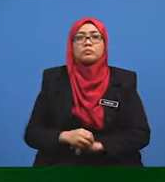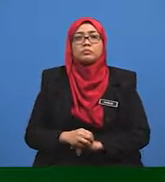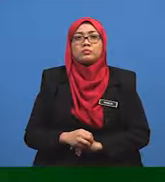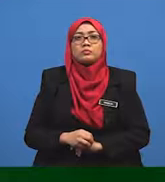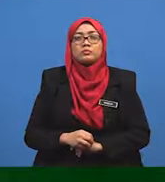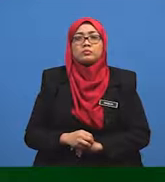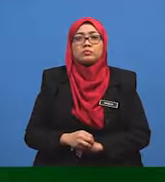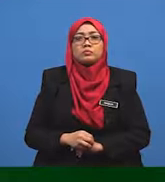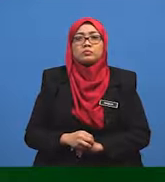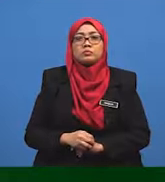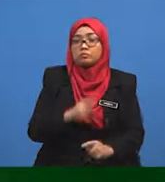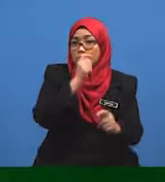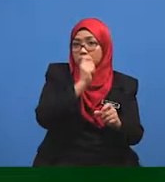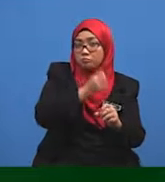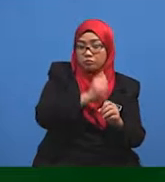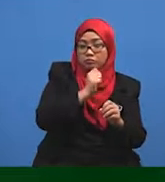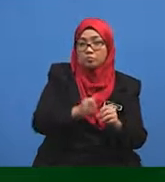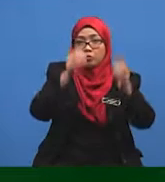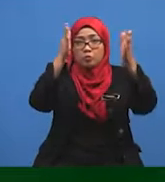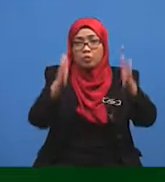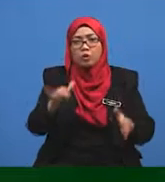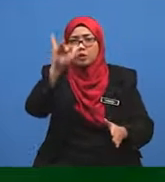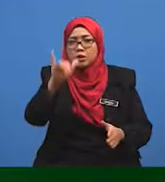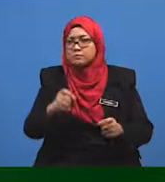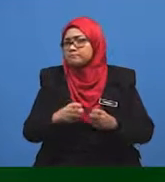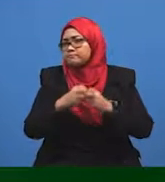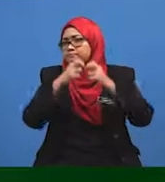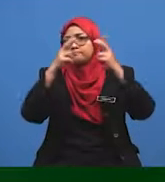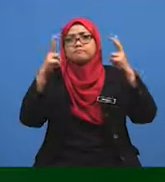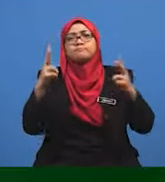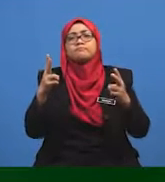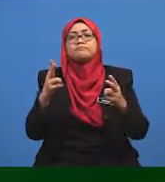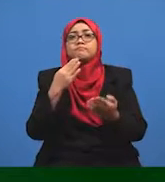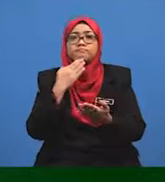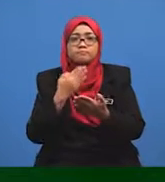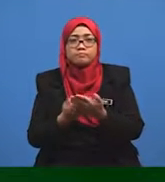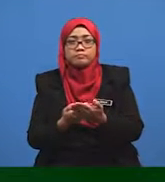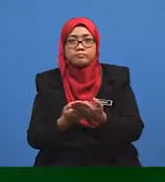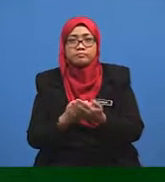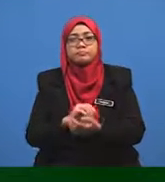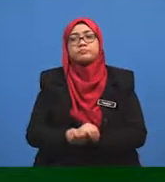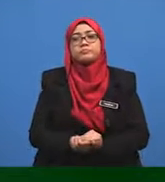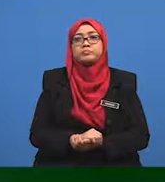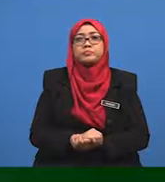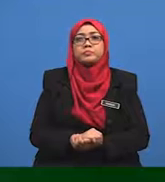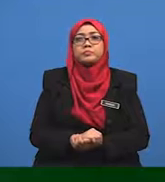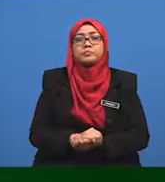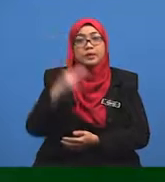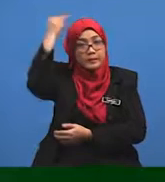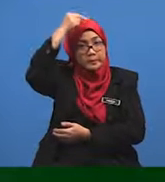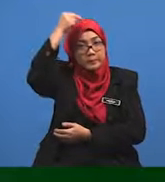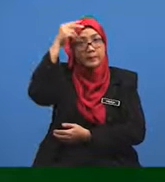telah membina bahtera besar yang mampu mengharungi banjir yang dahsyat. Yang seterusnya ialah Nabi Daud